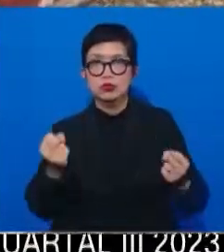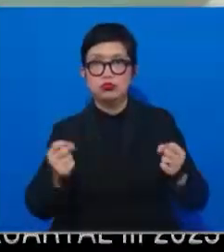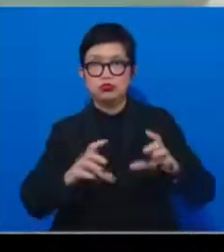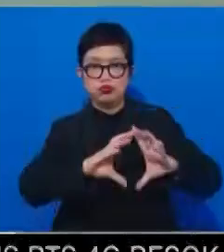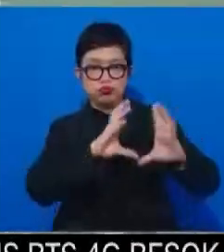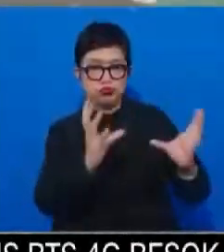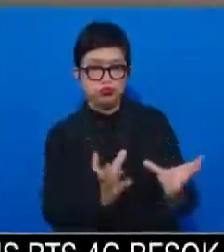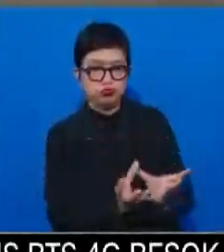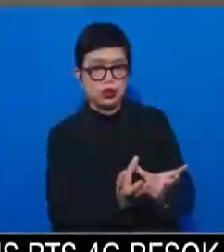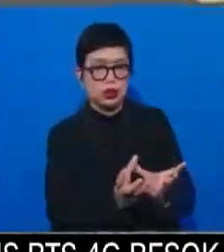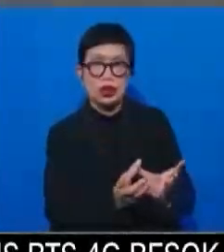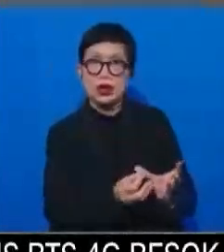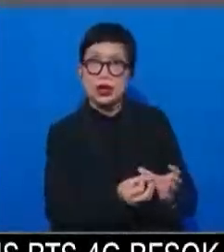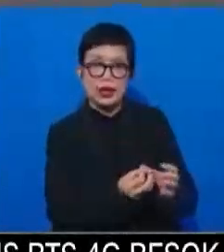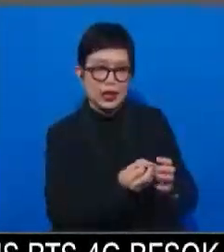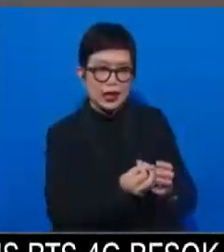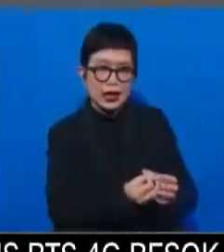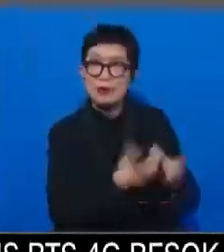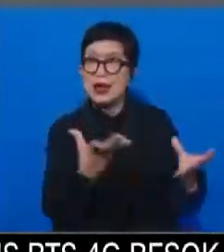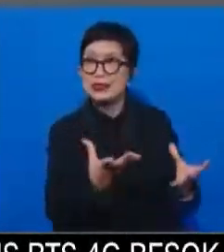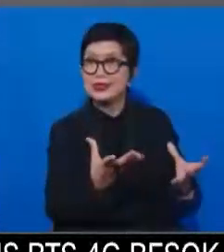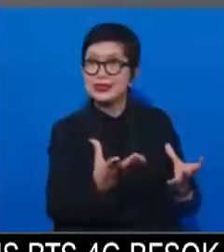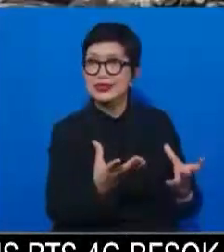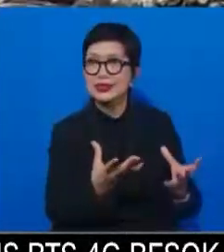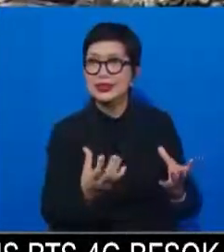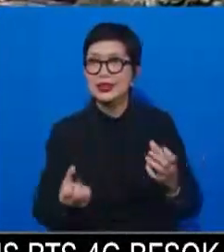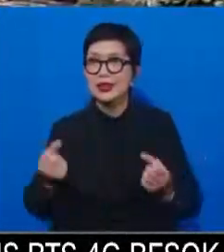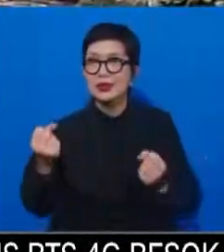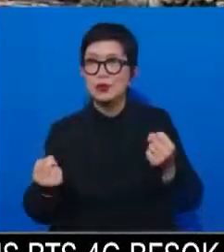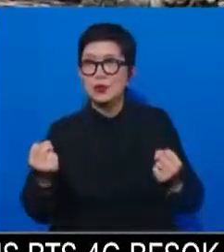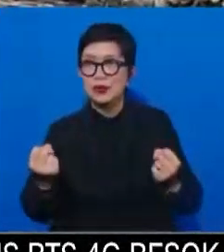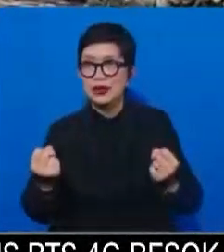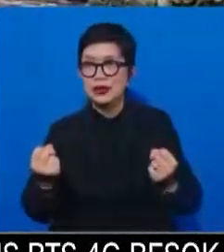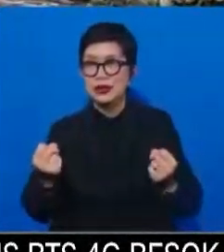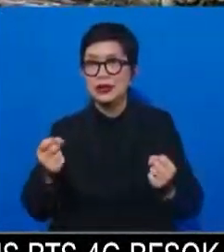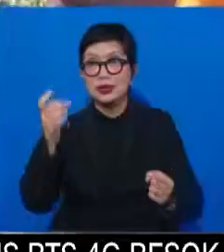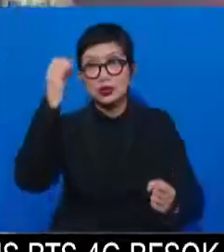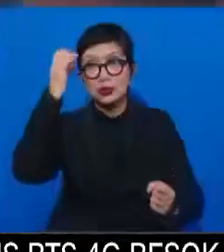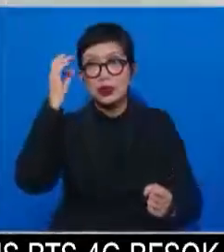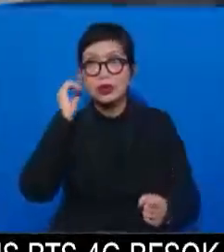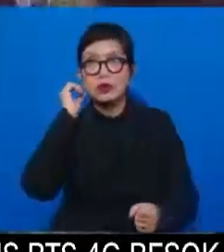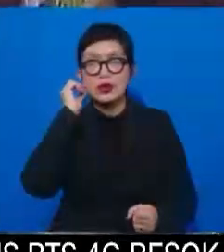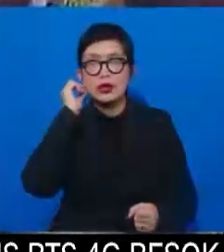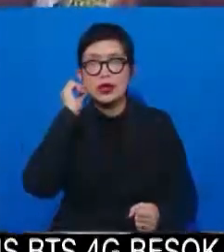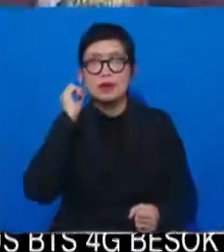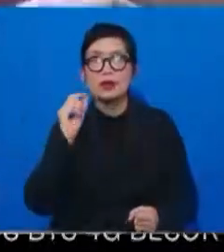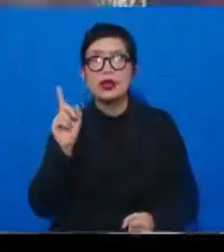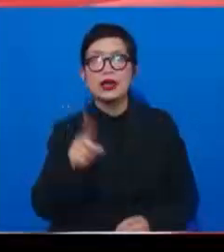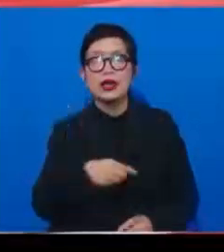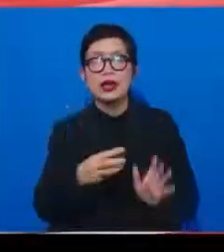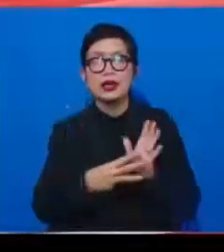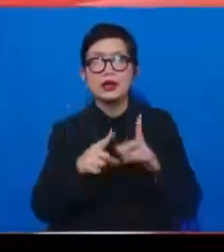terlepas. Fadli, saksi mata, menyebut mobil yang dikemudikan oleh seorang wanita melaju dari arah Matraman menuju